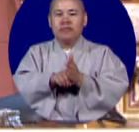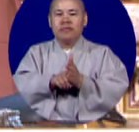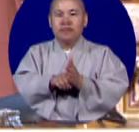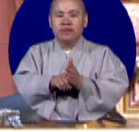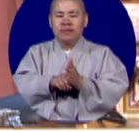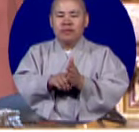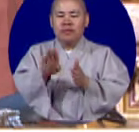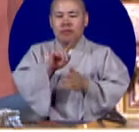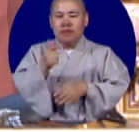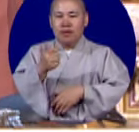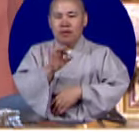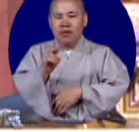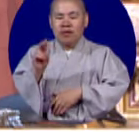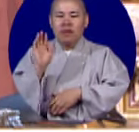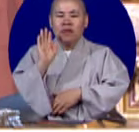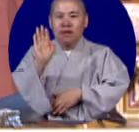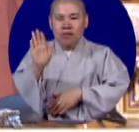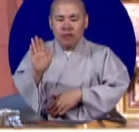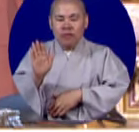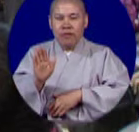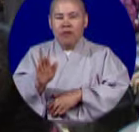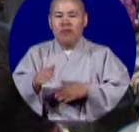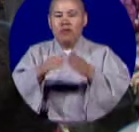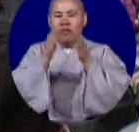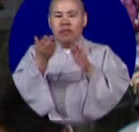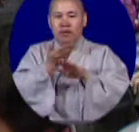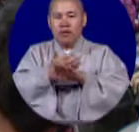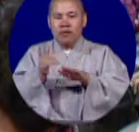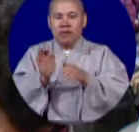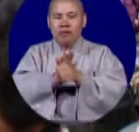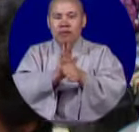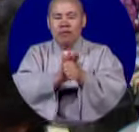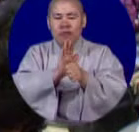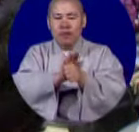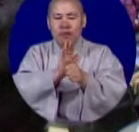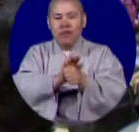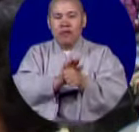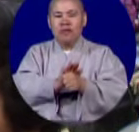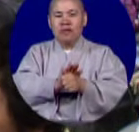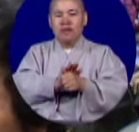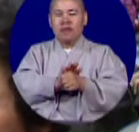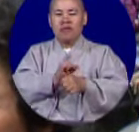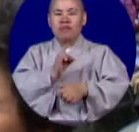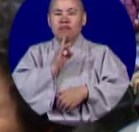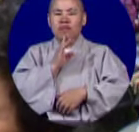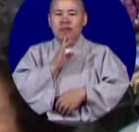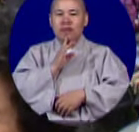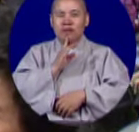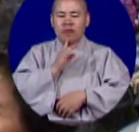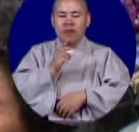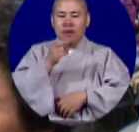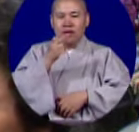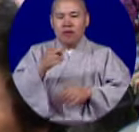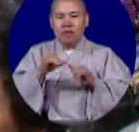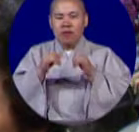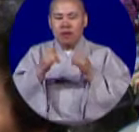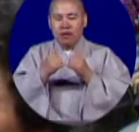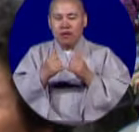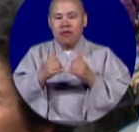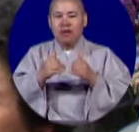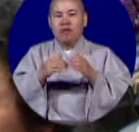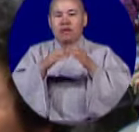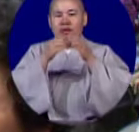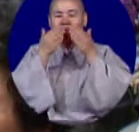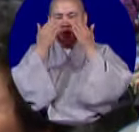이타행뿐이에요. 자리행이라는 게 없어요. 왜 그러냐? 이 12연기를 완전히